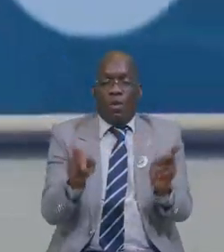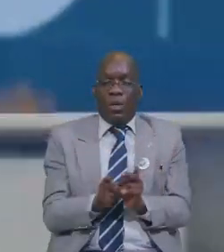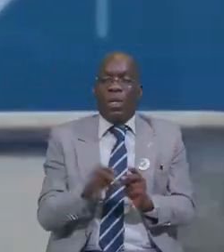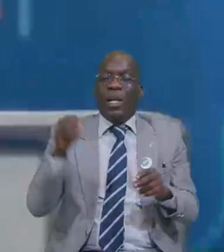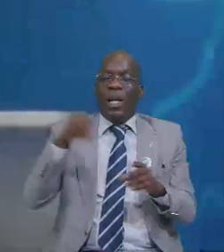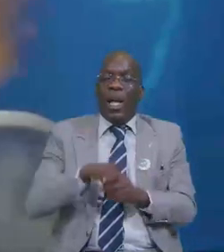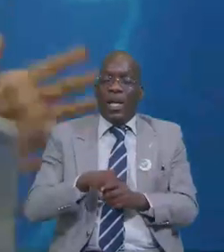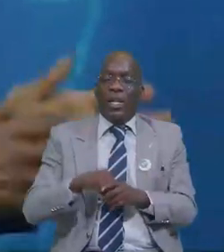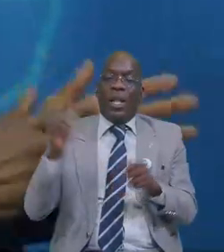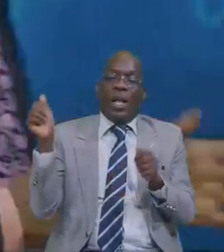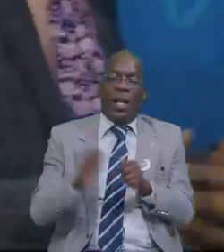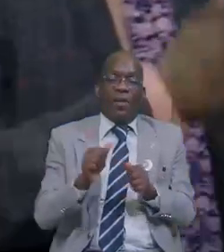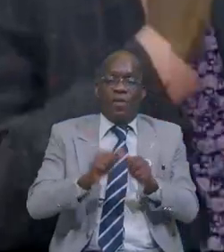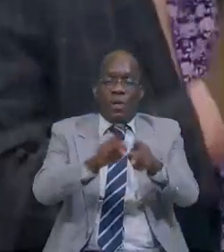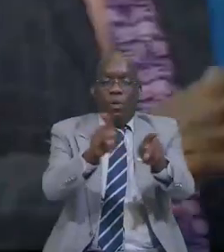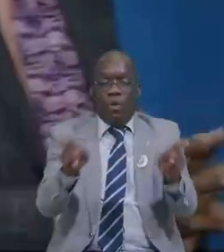Voyez cela,